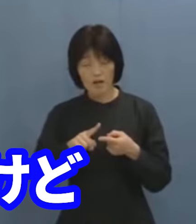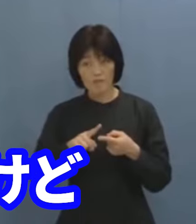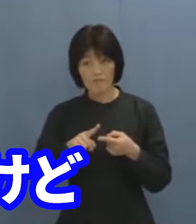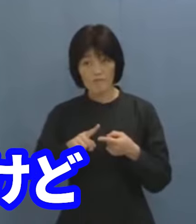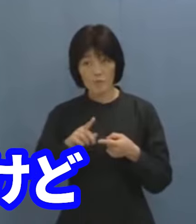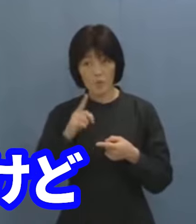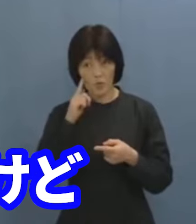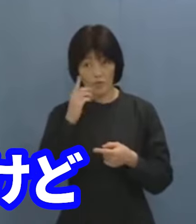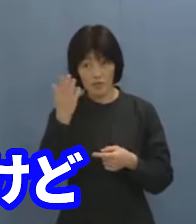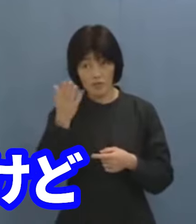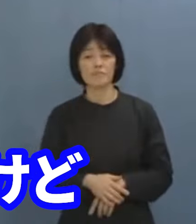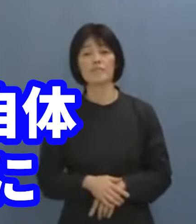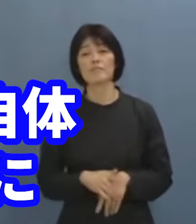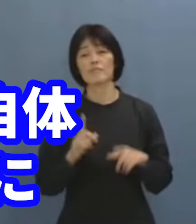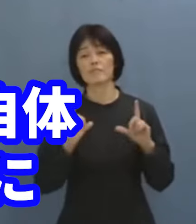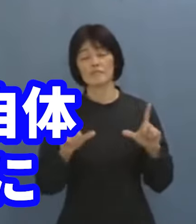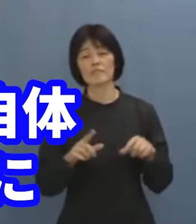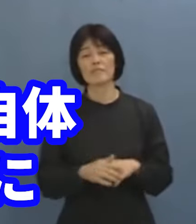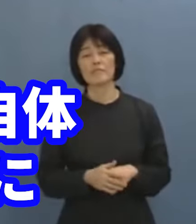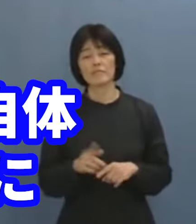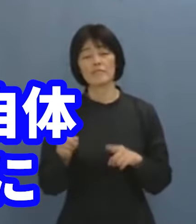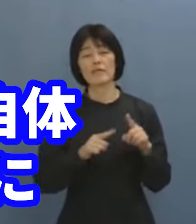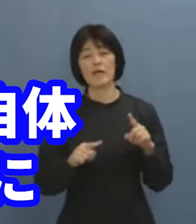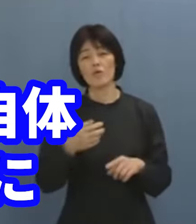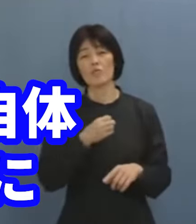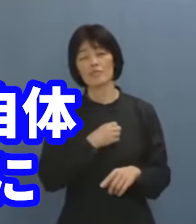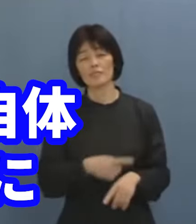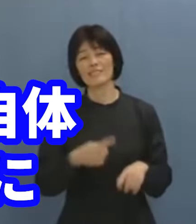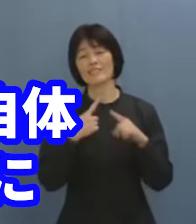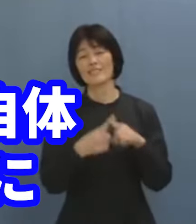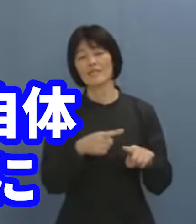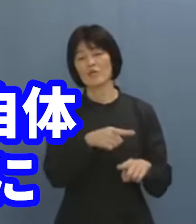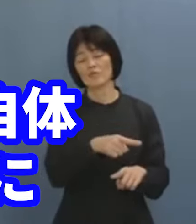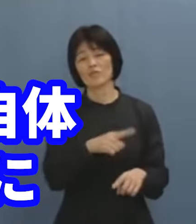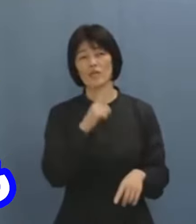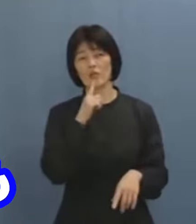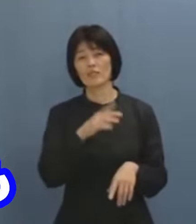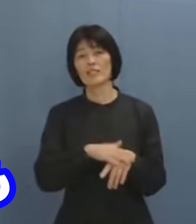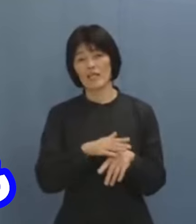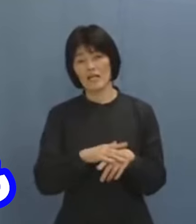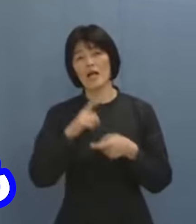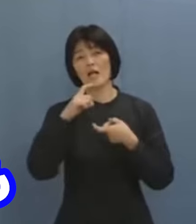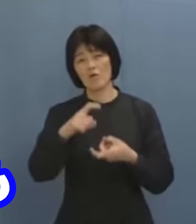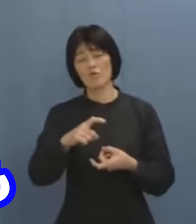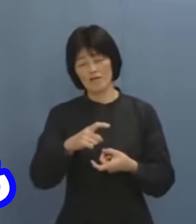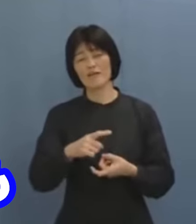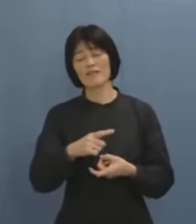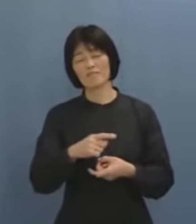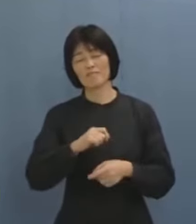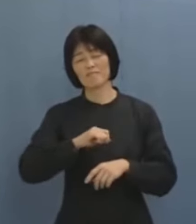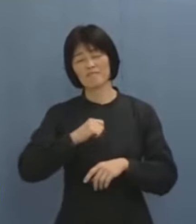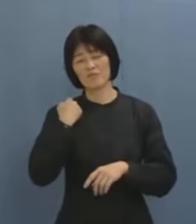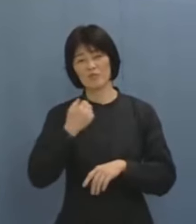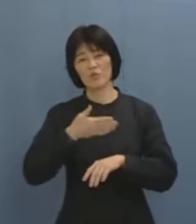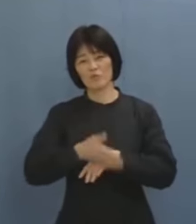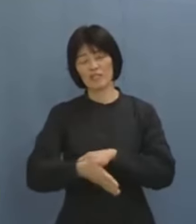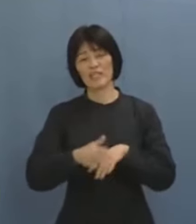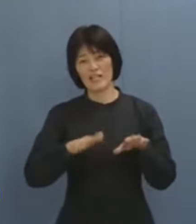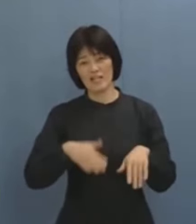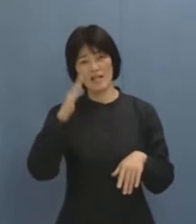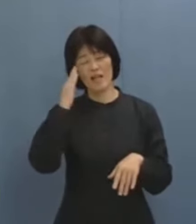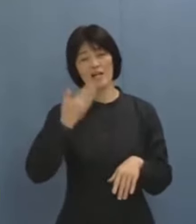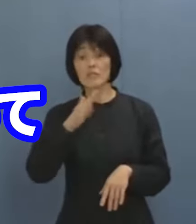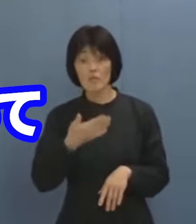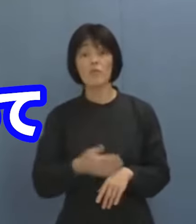から言ってますけど、公務員失格という表現自体は強かったというふうに反省してますけども、まあ、やはり勤務時